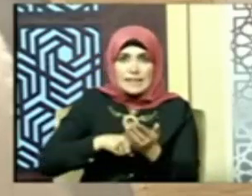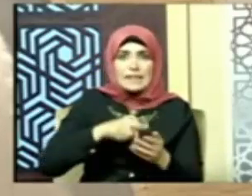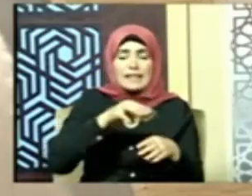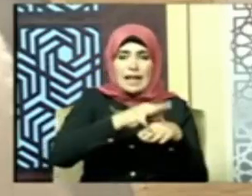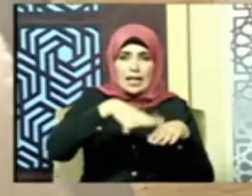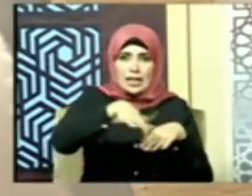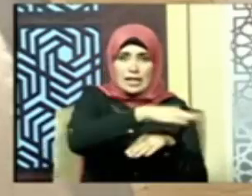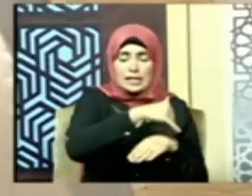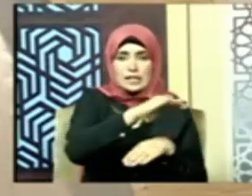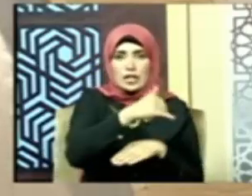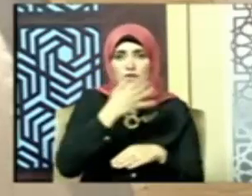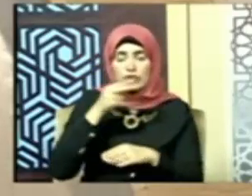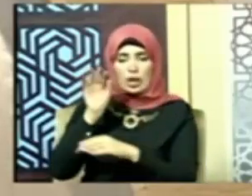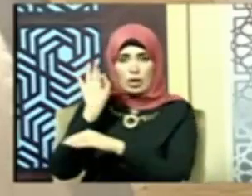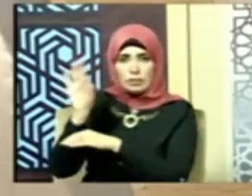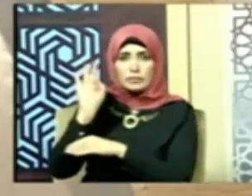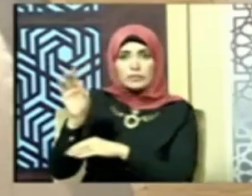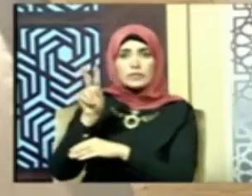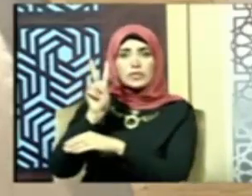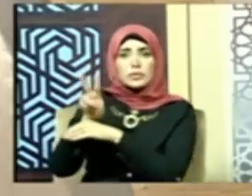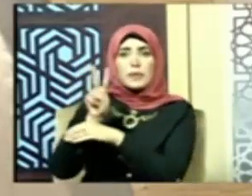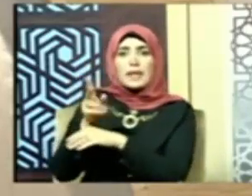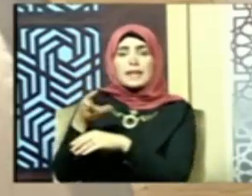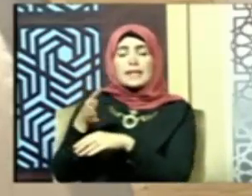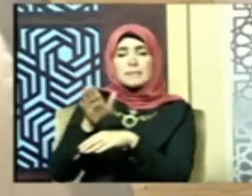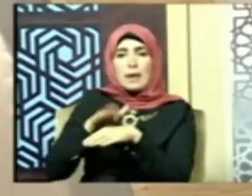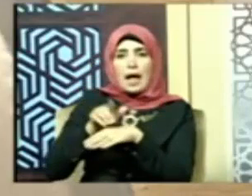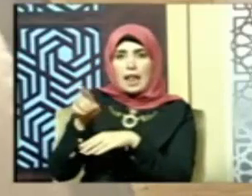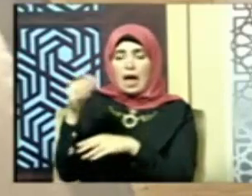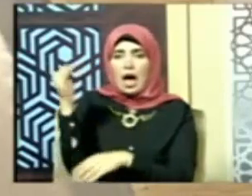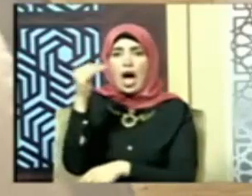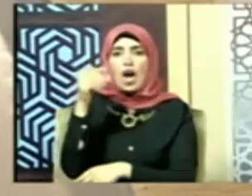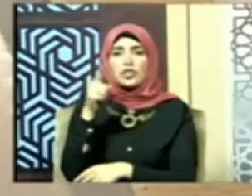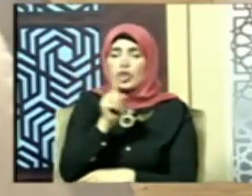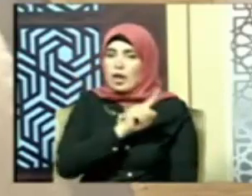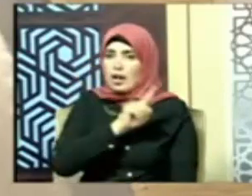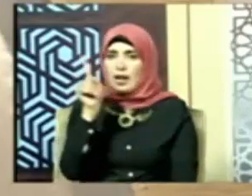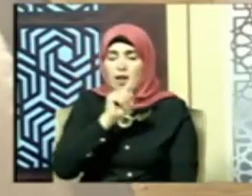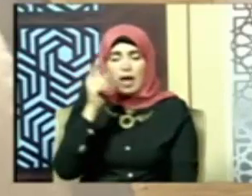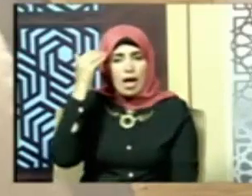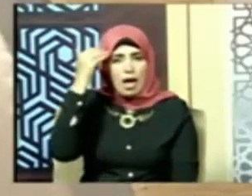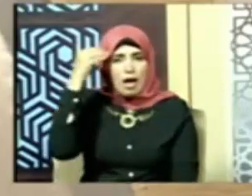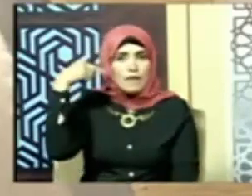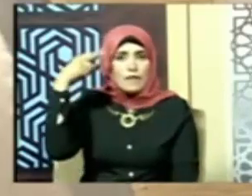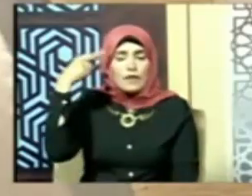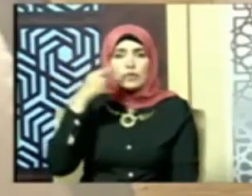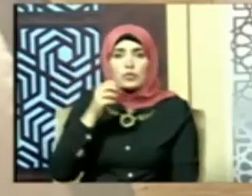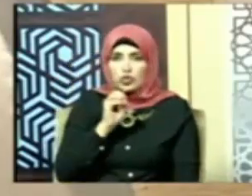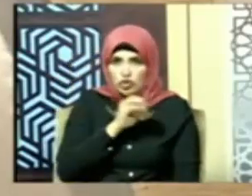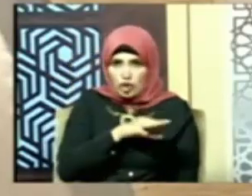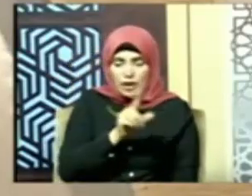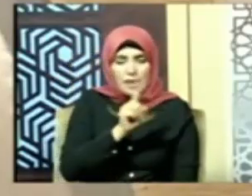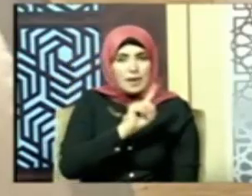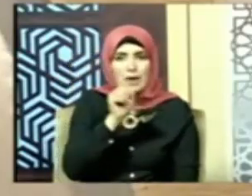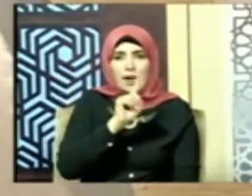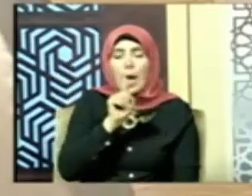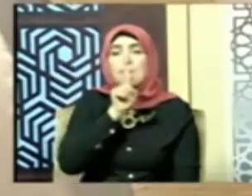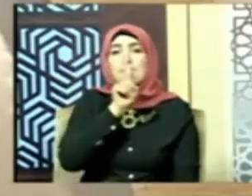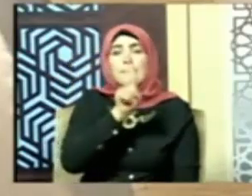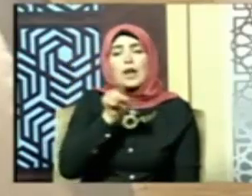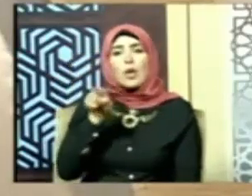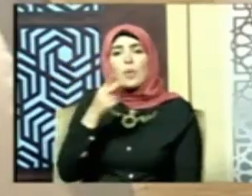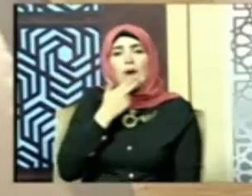جاءوا بالإفك عصبة منكم لا تحسبوه شرا لكم بل هو خير